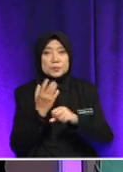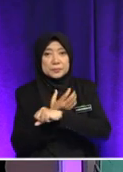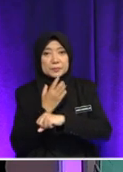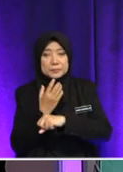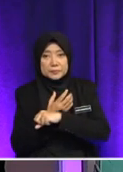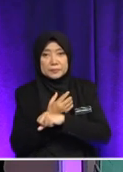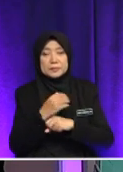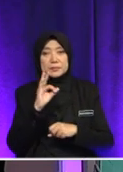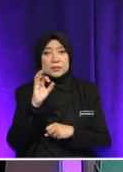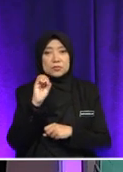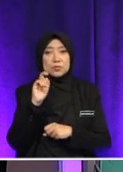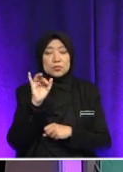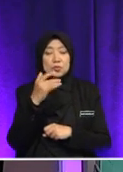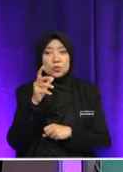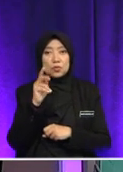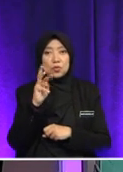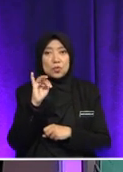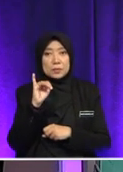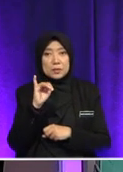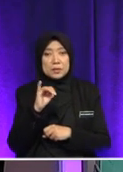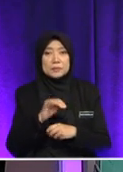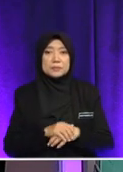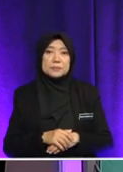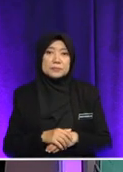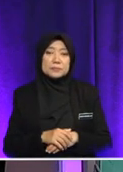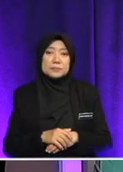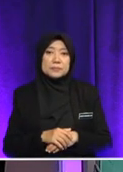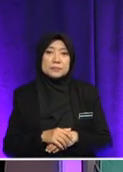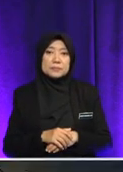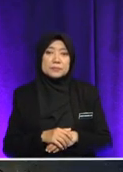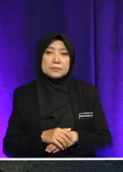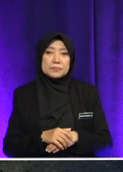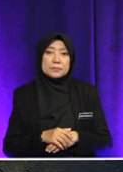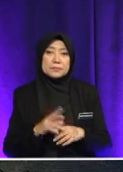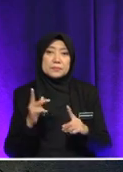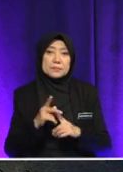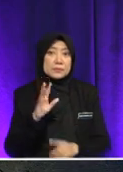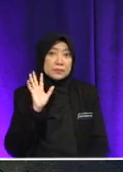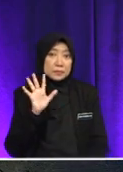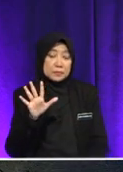so kita pergi kepada yang ke-1 yang kelima